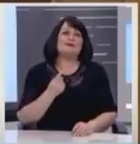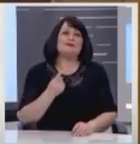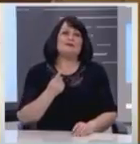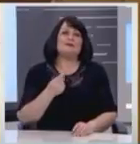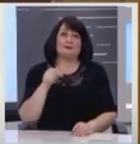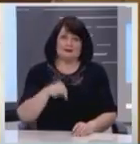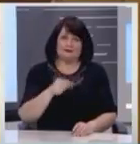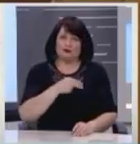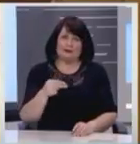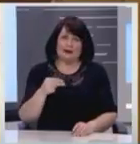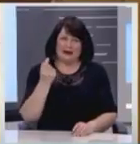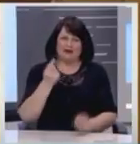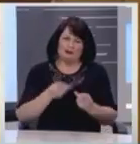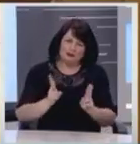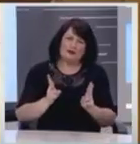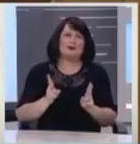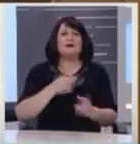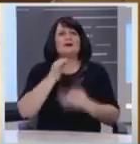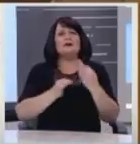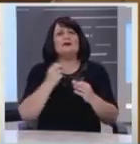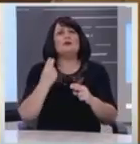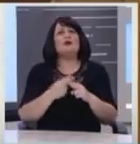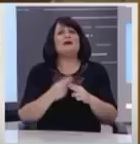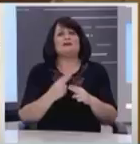στο σημείο αυτό, επιτρέψτε μου, την καθοριστική,